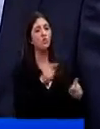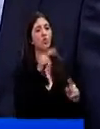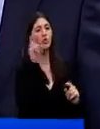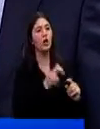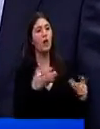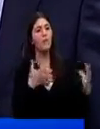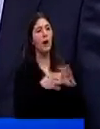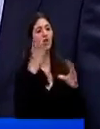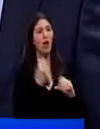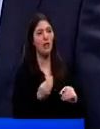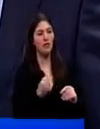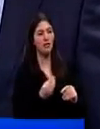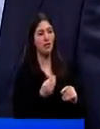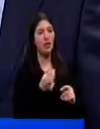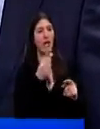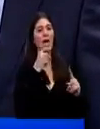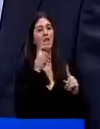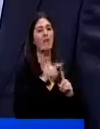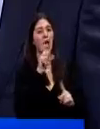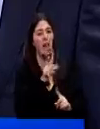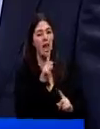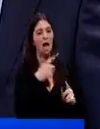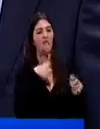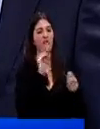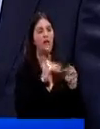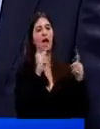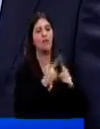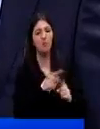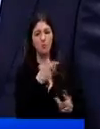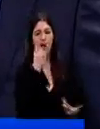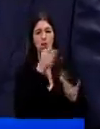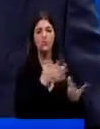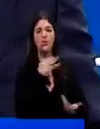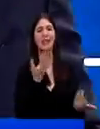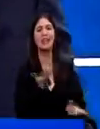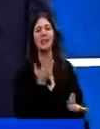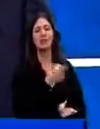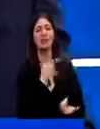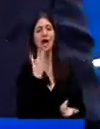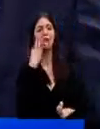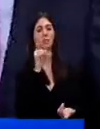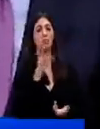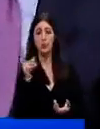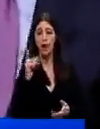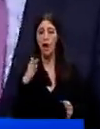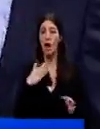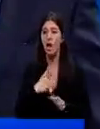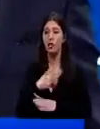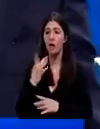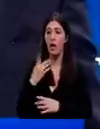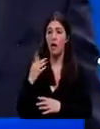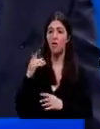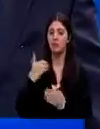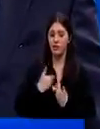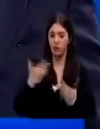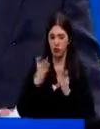dolara endeksli TL mevduat hesabı, bunu bir anlatır mısınız? Ne anlayacağız oradan? Aslında bir şey söyleyeyim. Nedir bu?